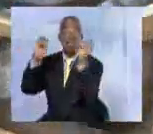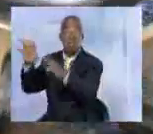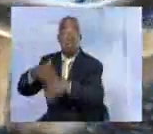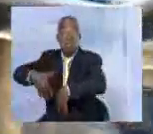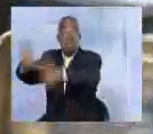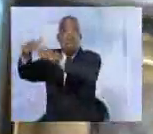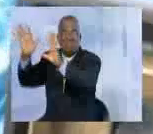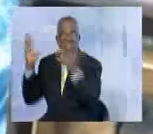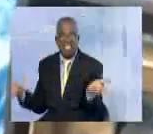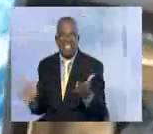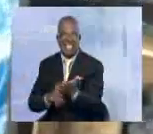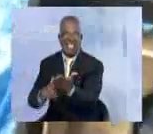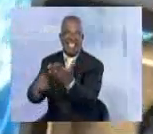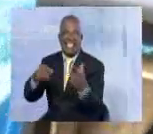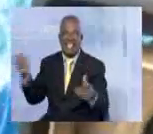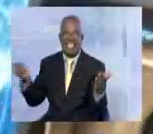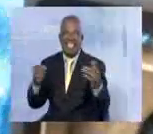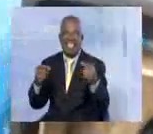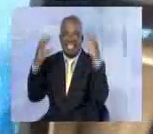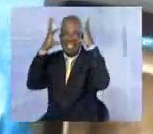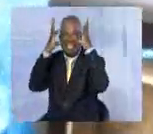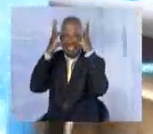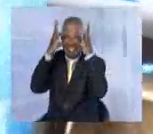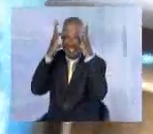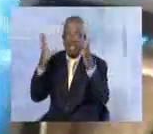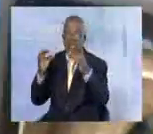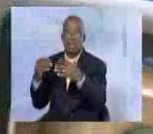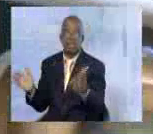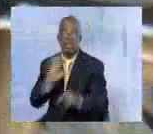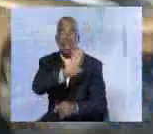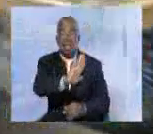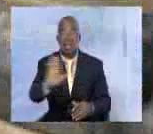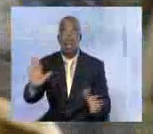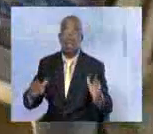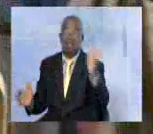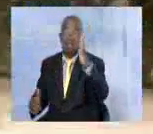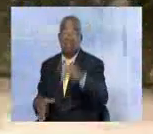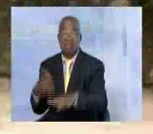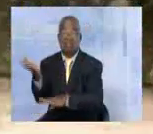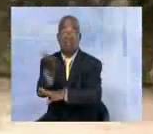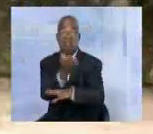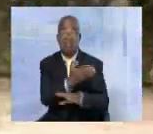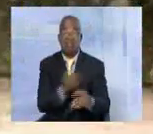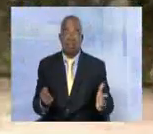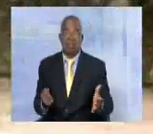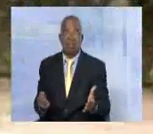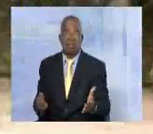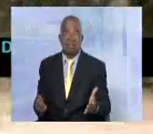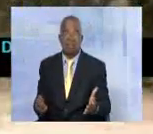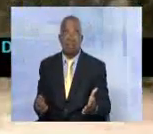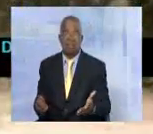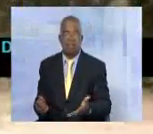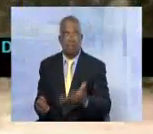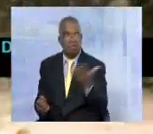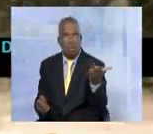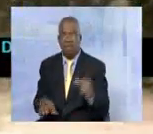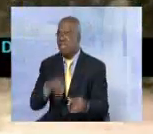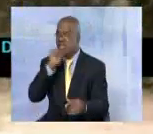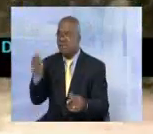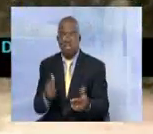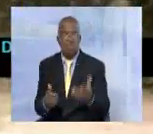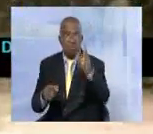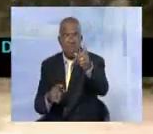vie. Malheureusement, ce sont souvent les enfants qui en font les frais. Ce n'est pas les enfants qui font la mendicité, c'est